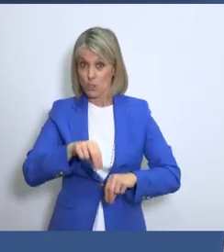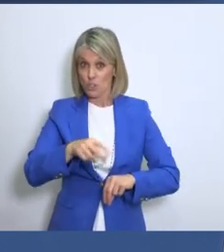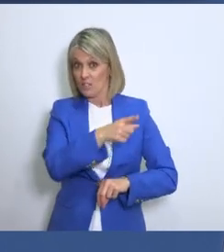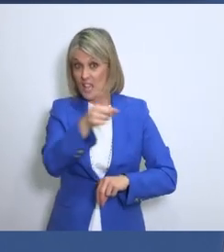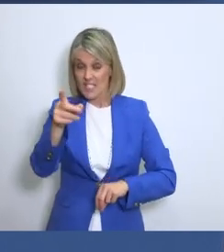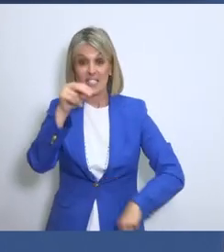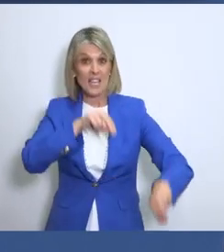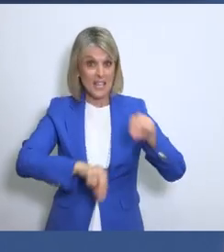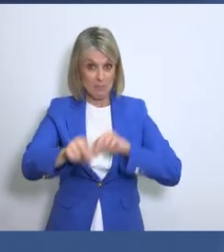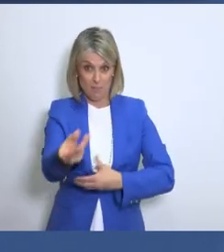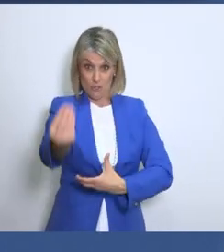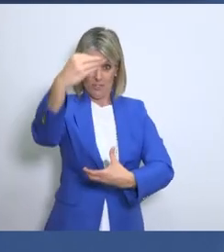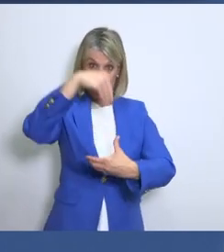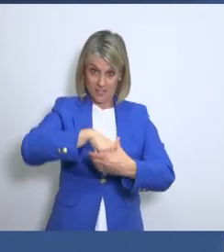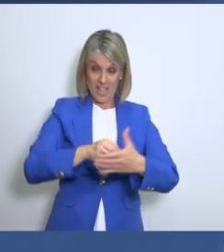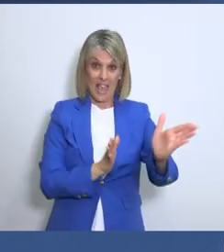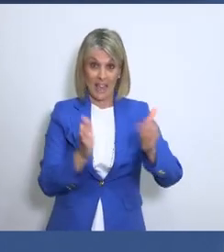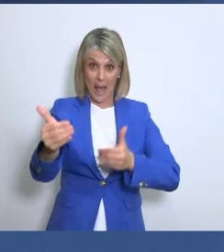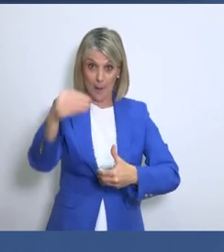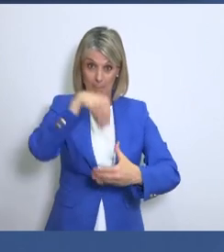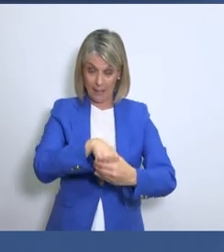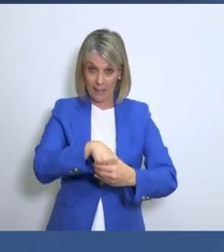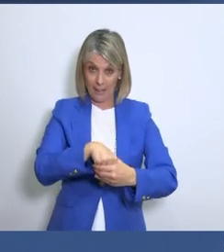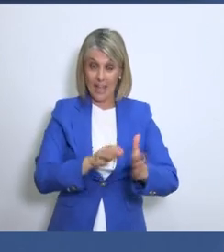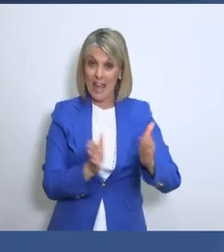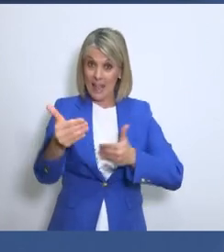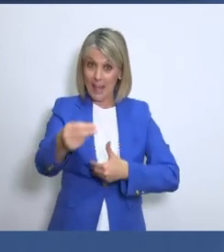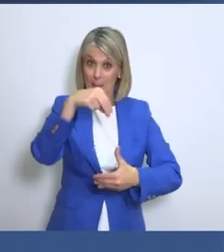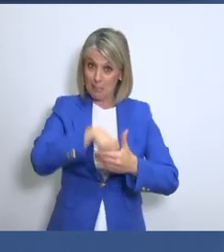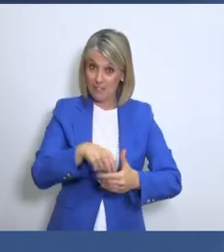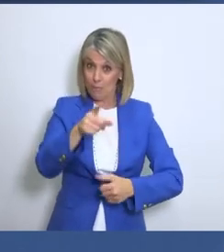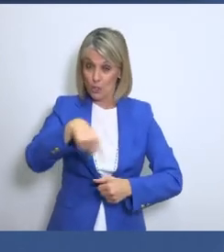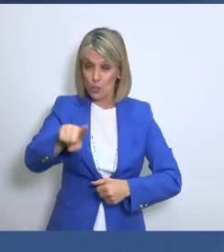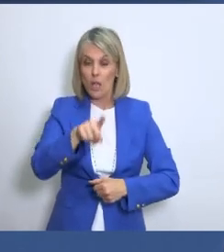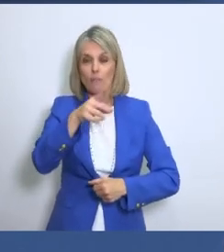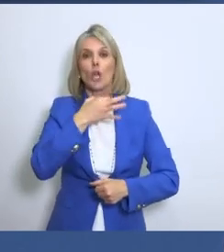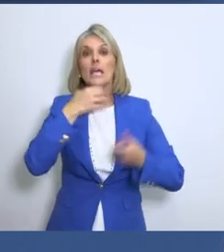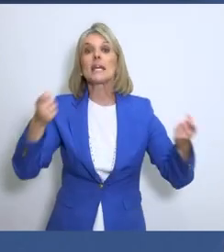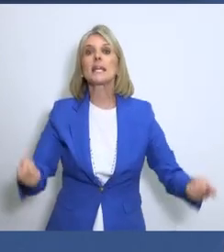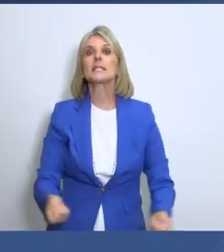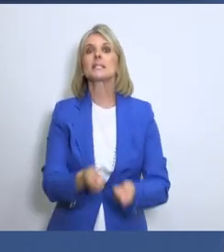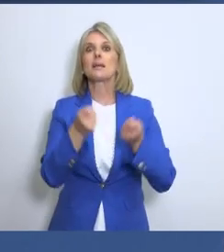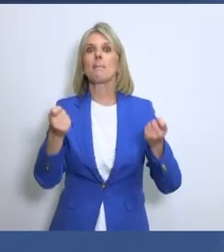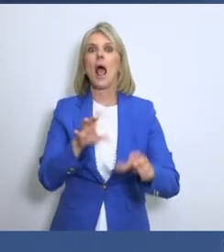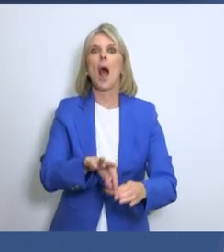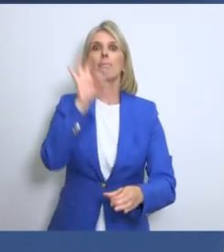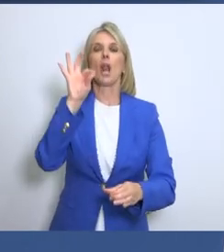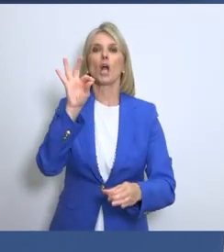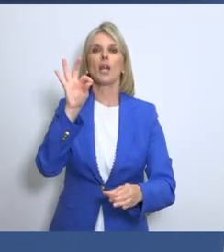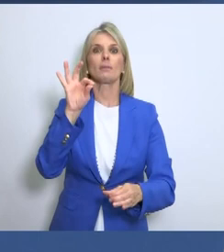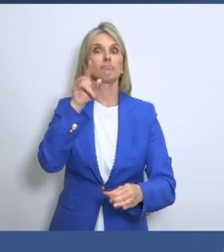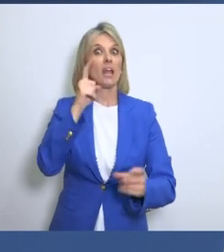Η ψήφος σας στην οργάνωσή μας θα είναι μια χρήσιμη επιλογή.